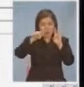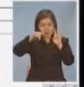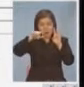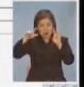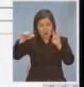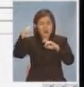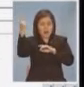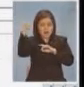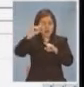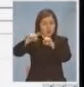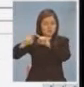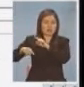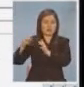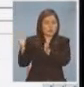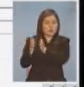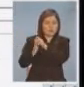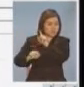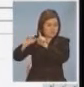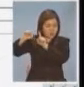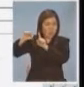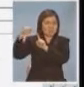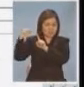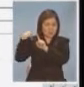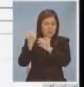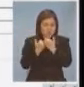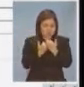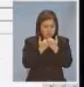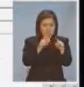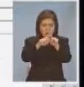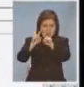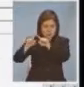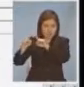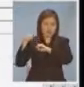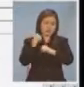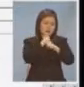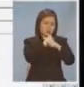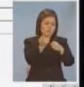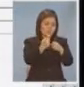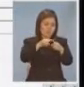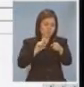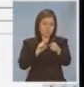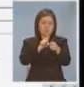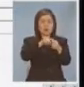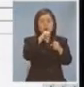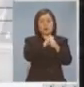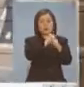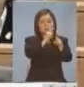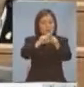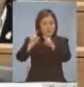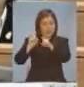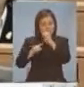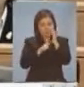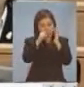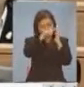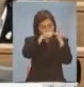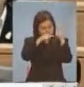ของการท่องเที่ยวประมาณอีกแสนล้านด้วยกันเพราะฉะนั้นความเป็นธรรมที่จะเกิดขึ้นในการกระจายทรัพยากรแล้วก็การท